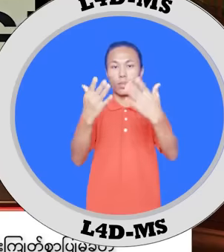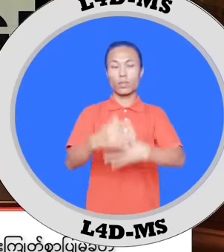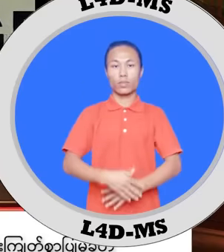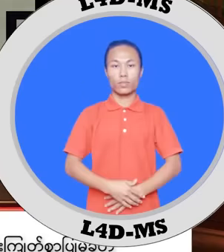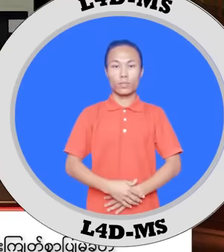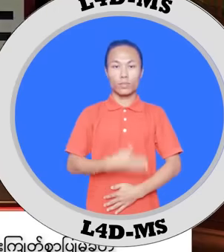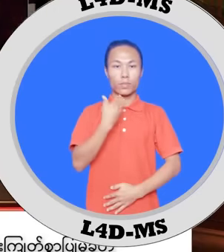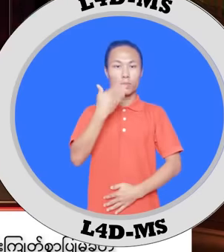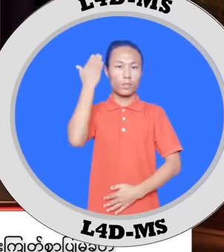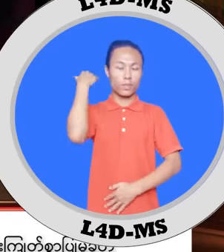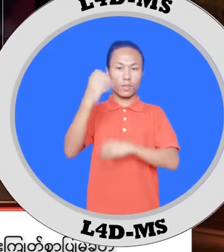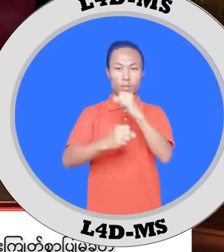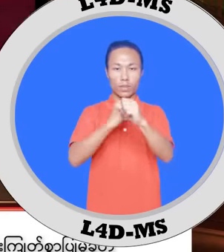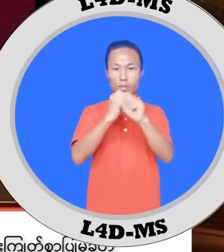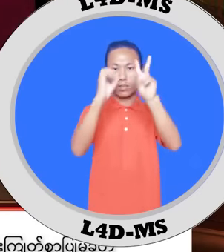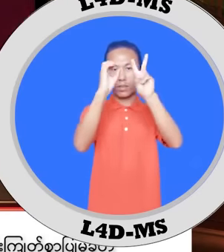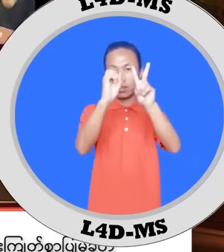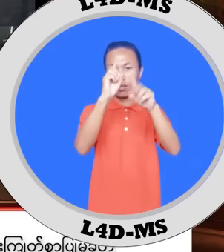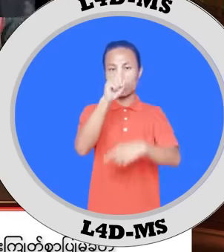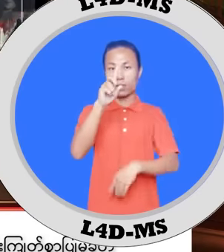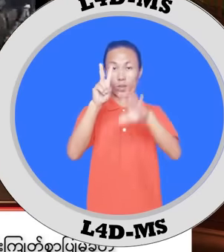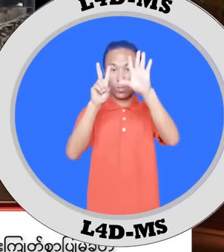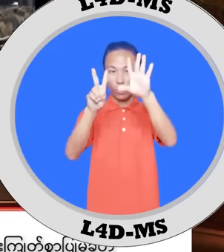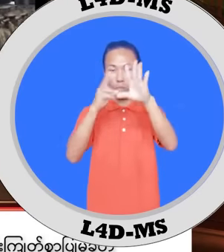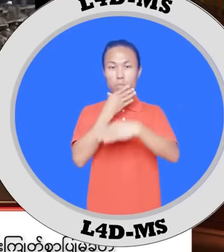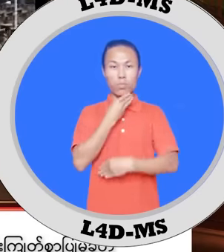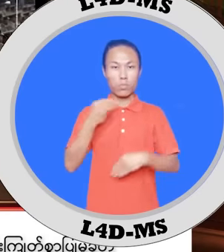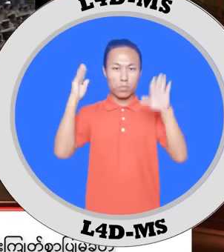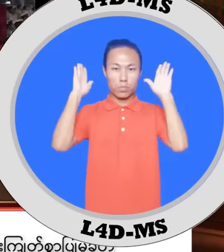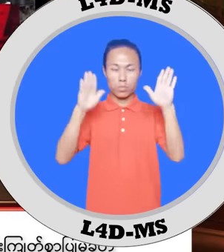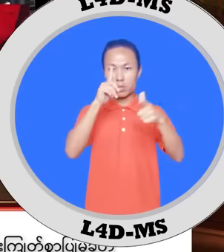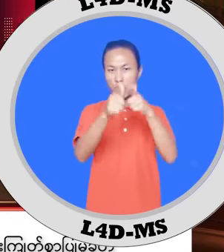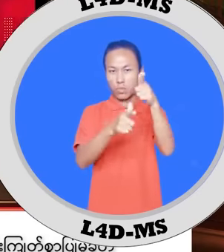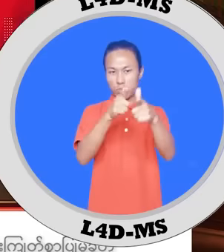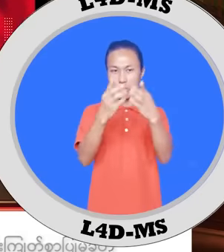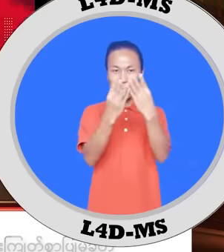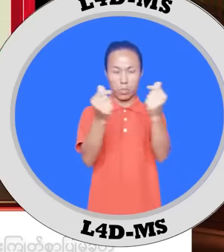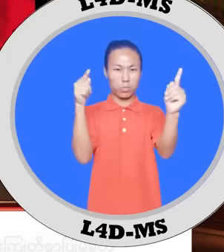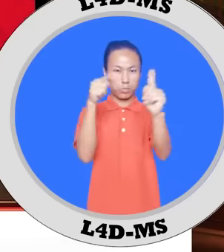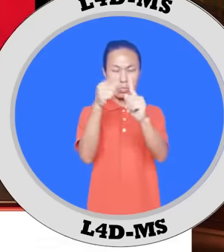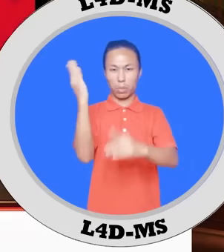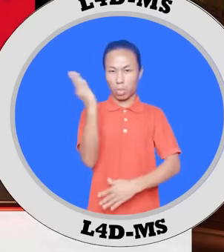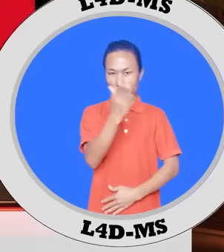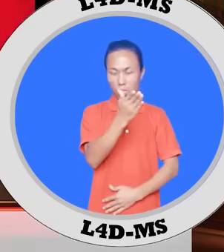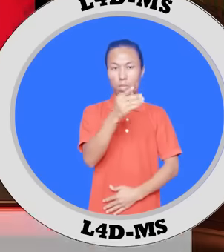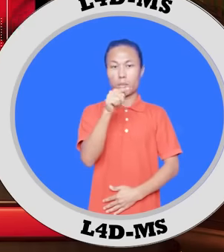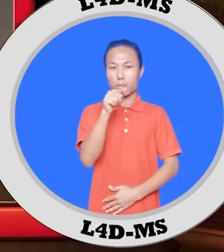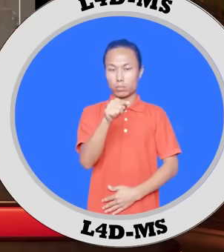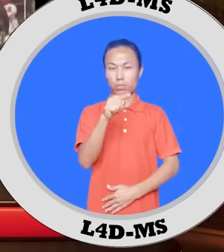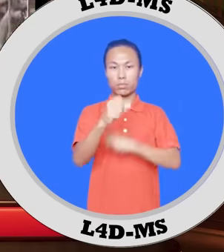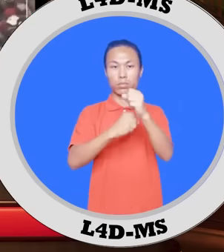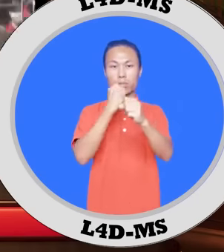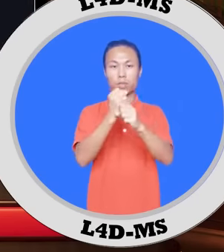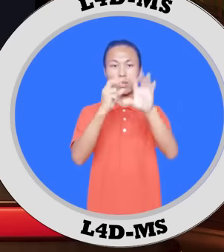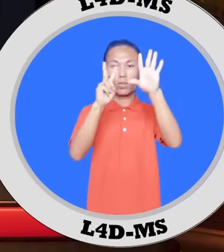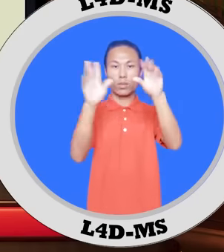က်ကြမ်းကြုတ်စွာပစ်မှုခဲ့တဲ့ရာဆွေးမှုတွေကိုတတမနှစ်ပတ်လည်နေ့ကိုစာနာနားလည်စွာအသိမှတ်ပြုတယ်လို့ NUG